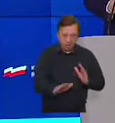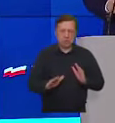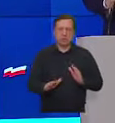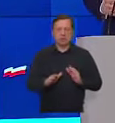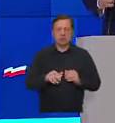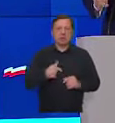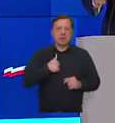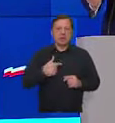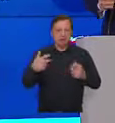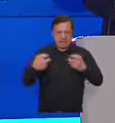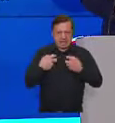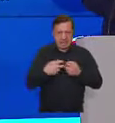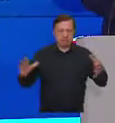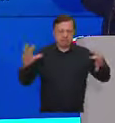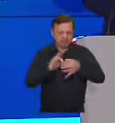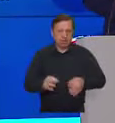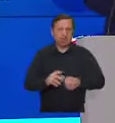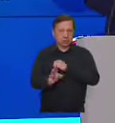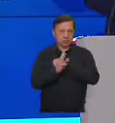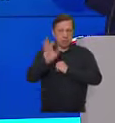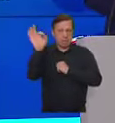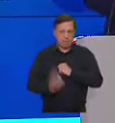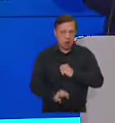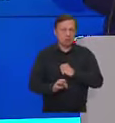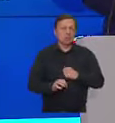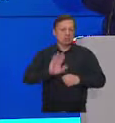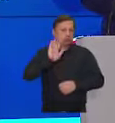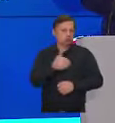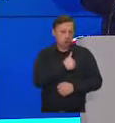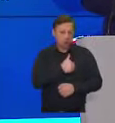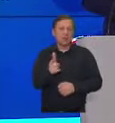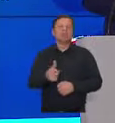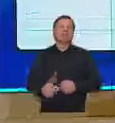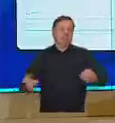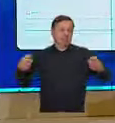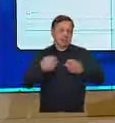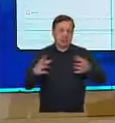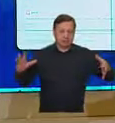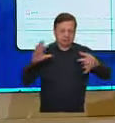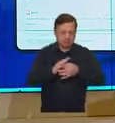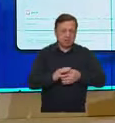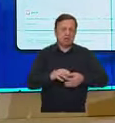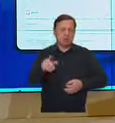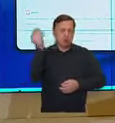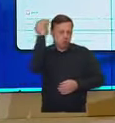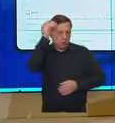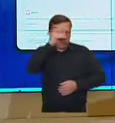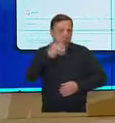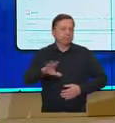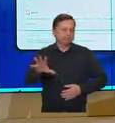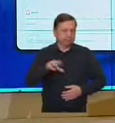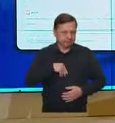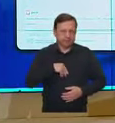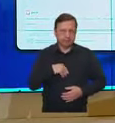bo wiem, że już dzisiaj ponad 90% szkół korzysta ze zdalnych metod e-learningu i zdalnych